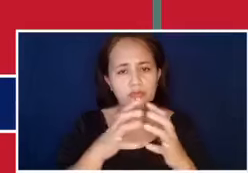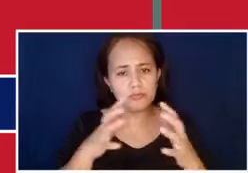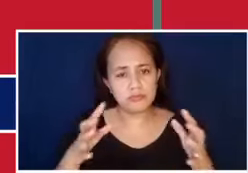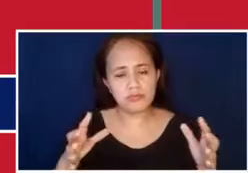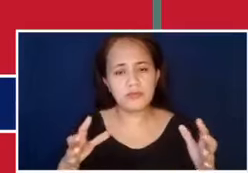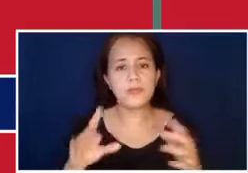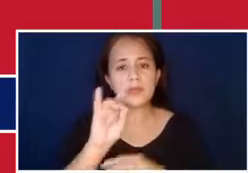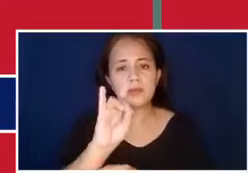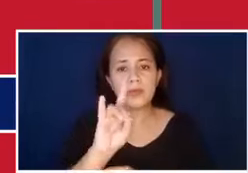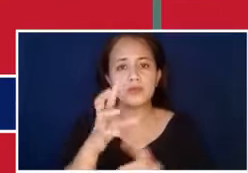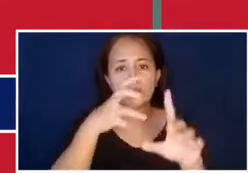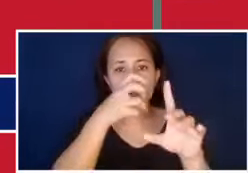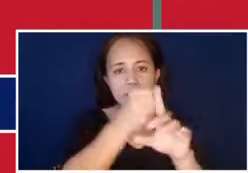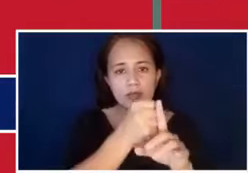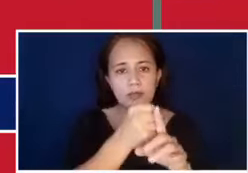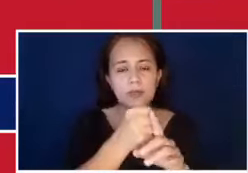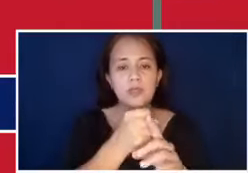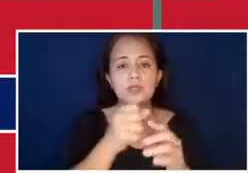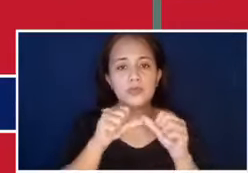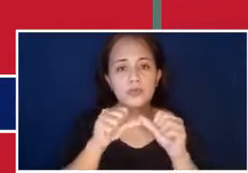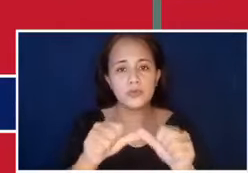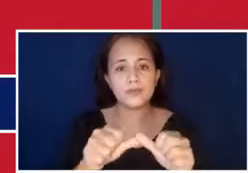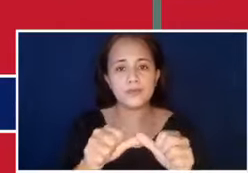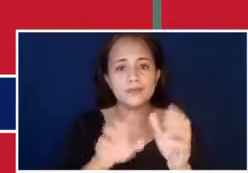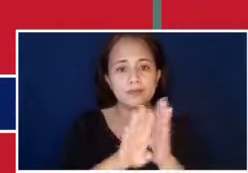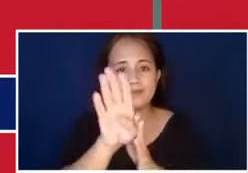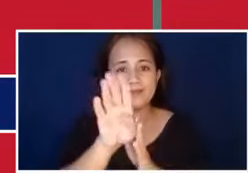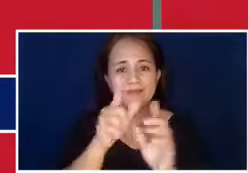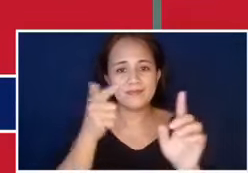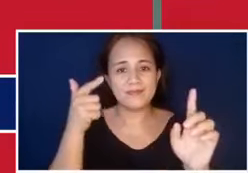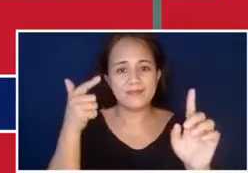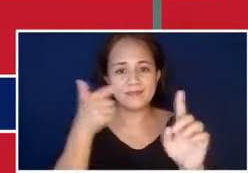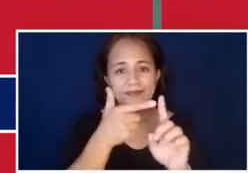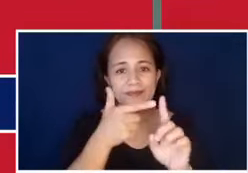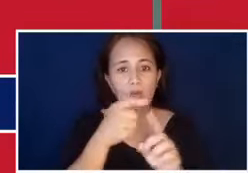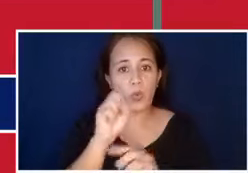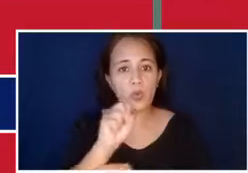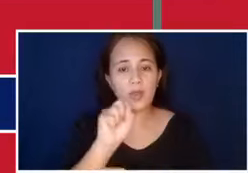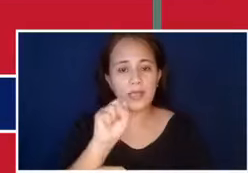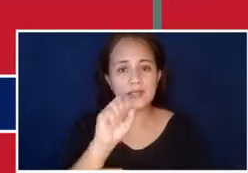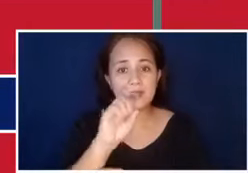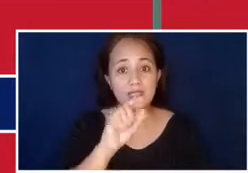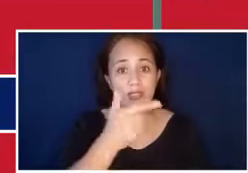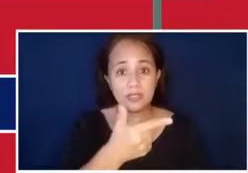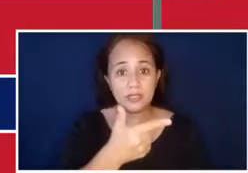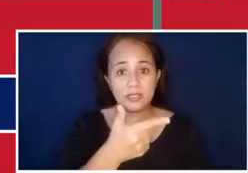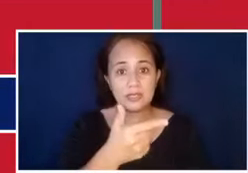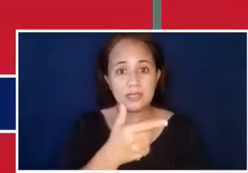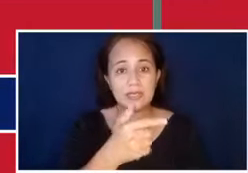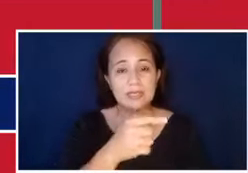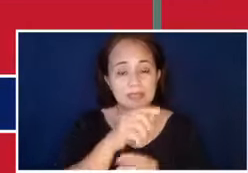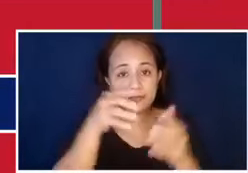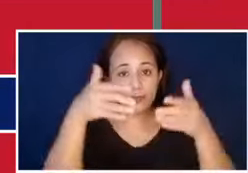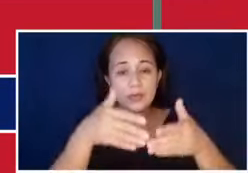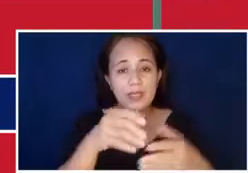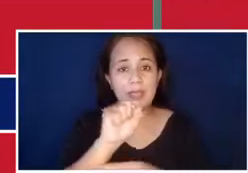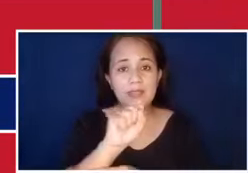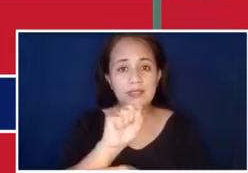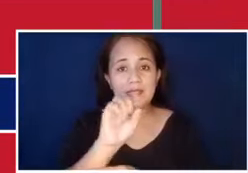kampanyang pagkakamit ng Sustainable Development Goals o SDG, lalo na ang SDG